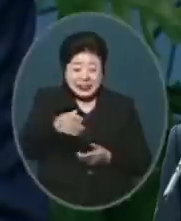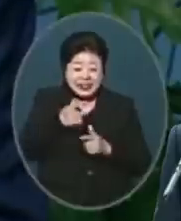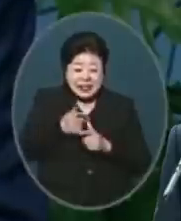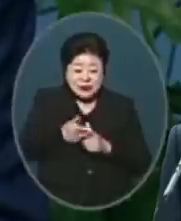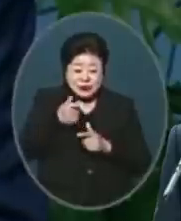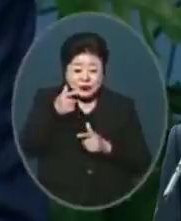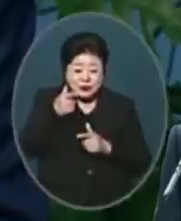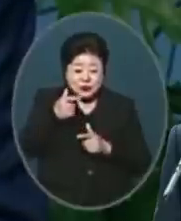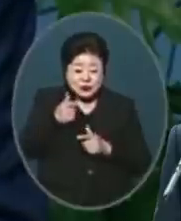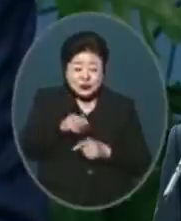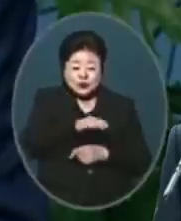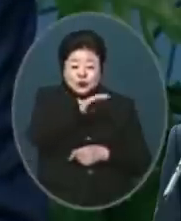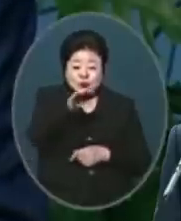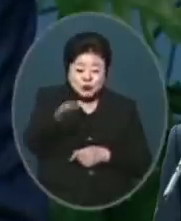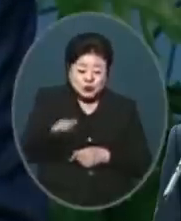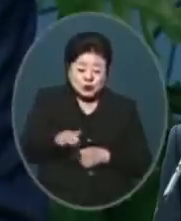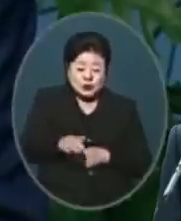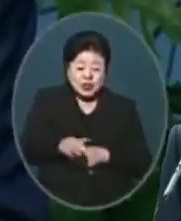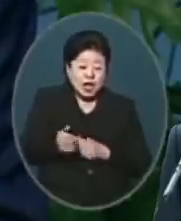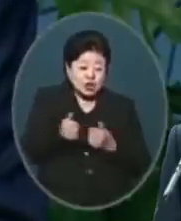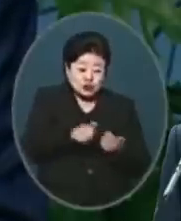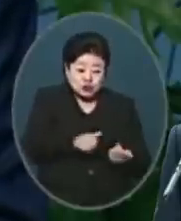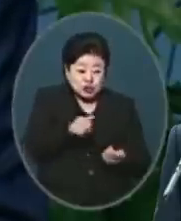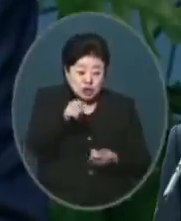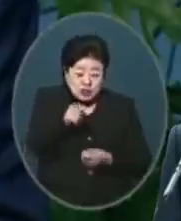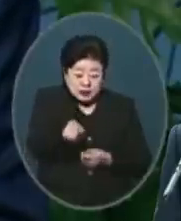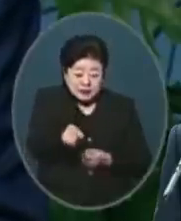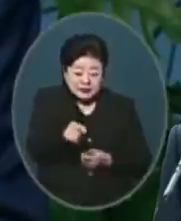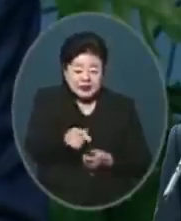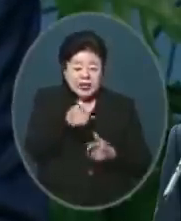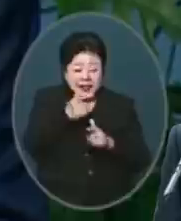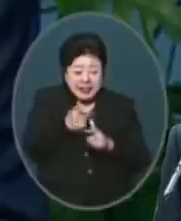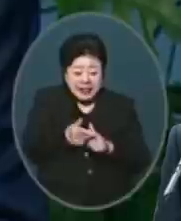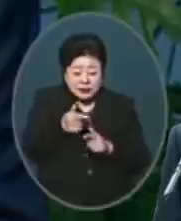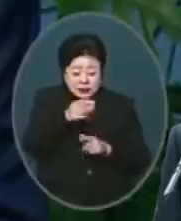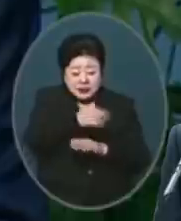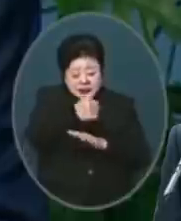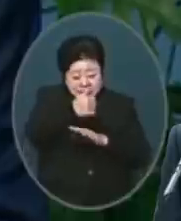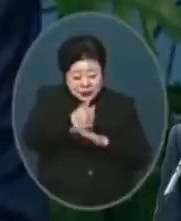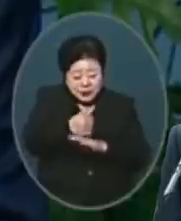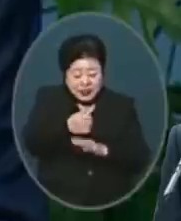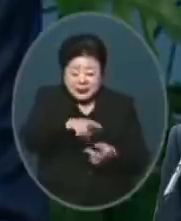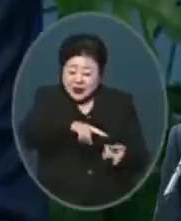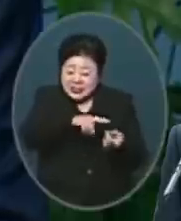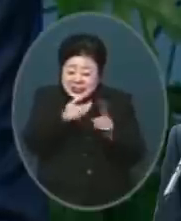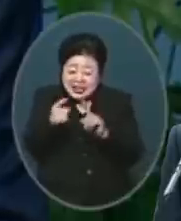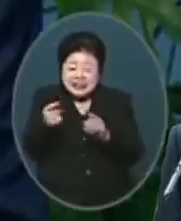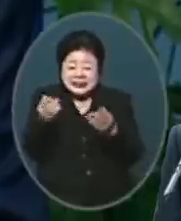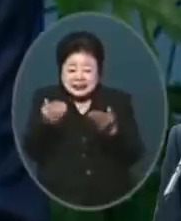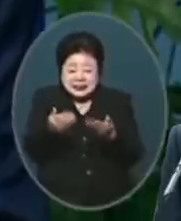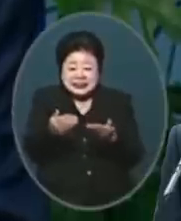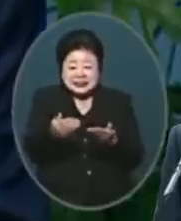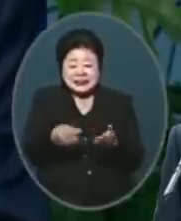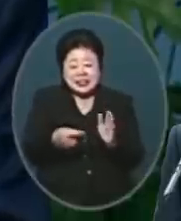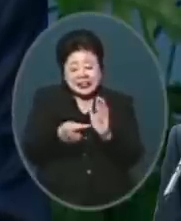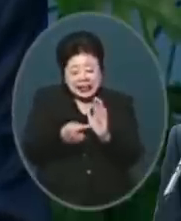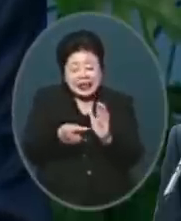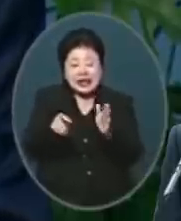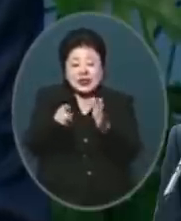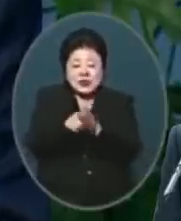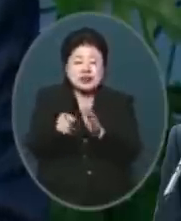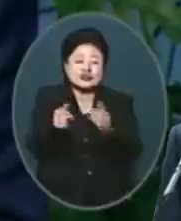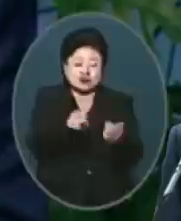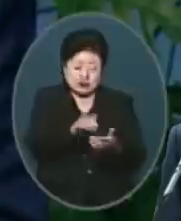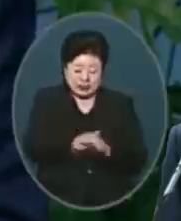예수 우리가 죽는 것은 예수 그리스도께서 살리는 역사를 나타내기 위해서 죽는다는